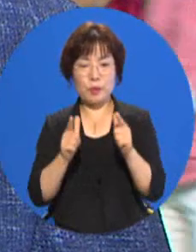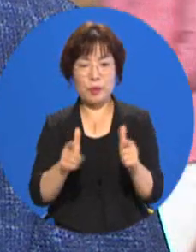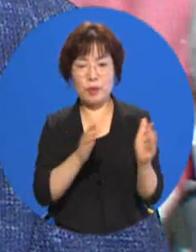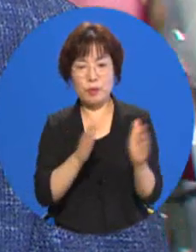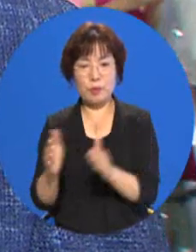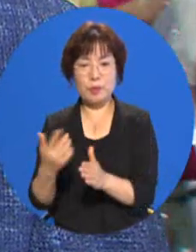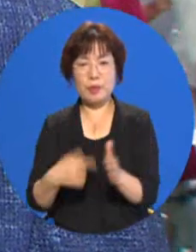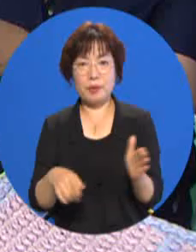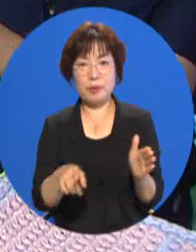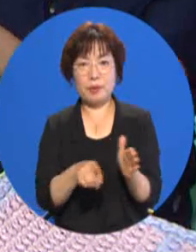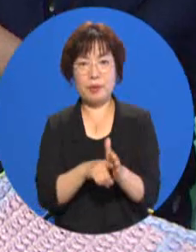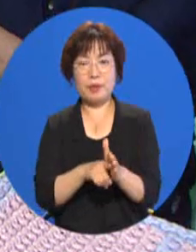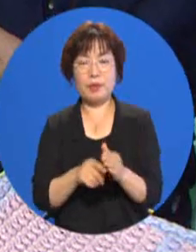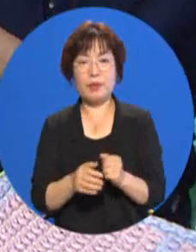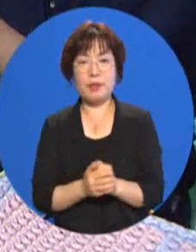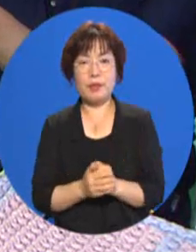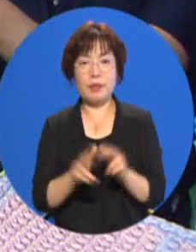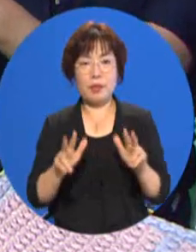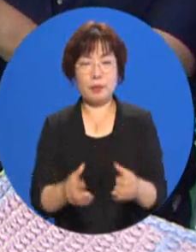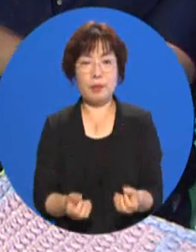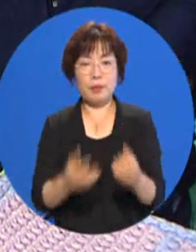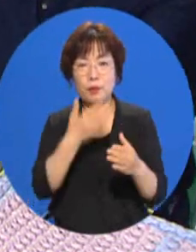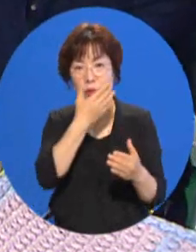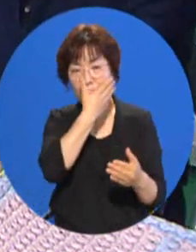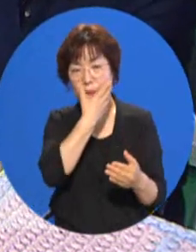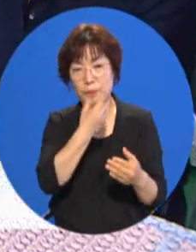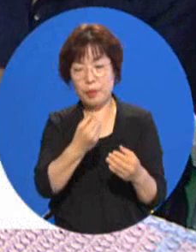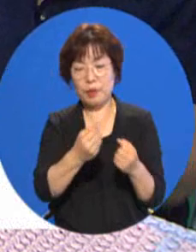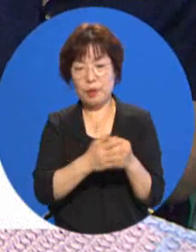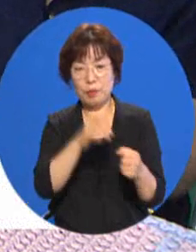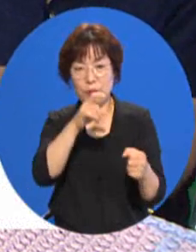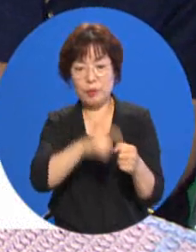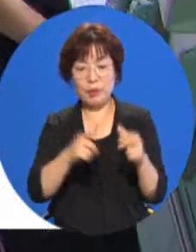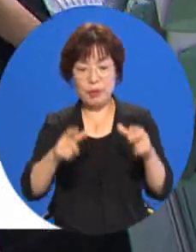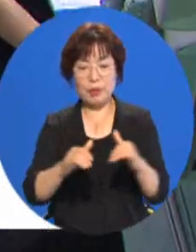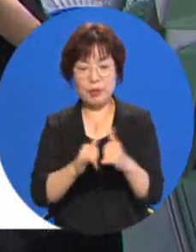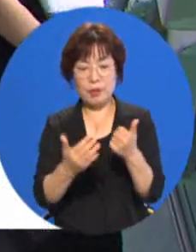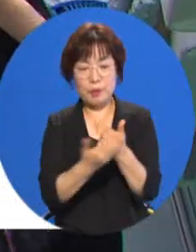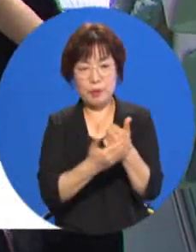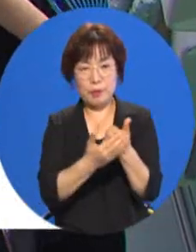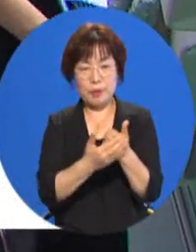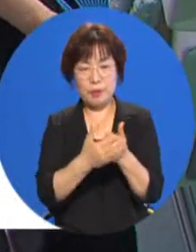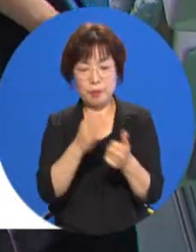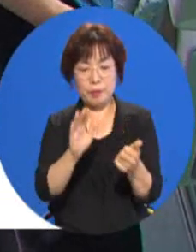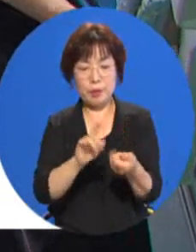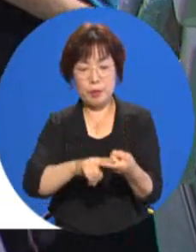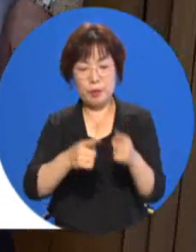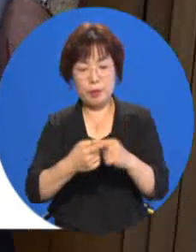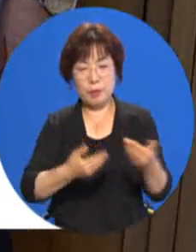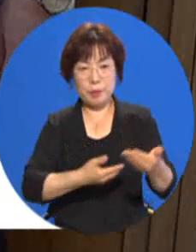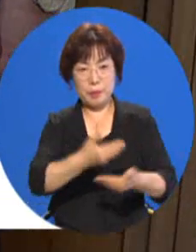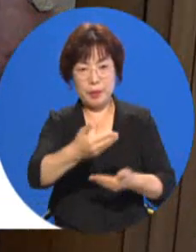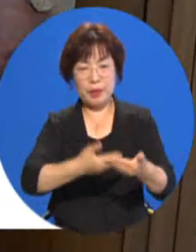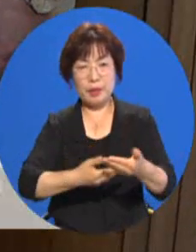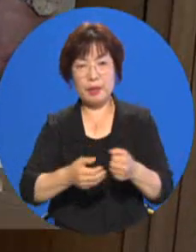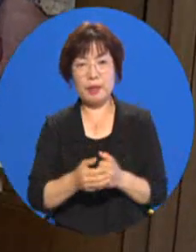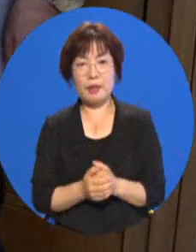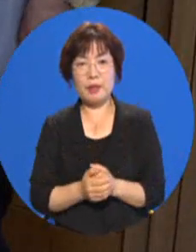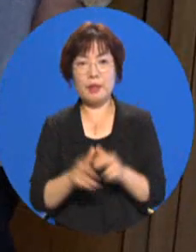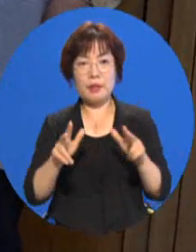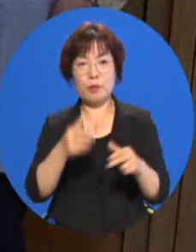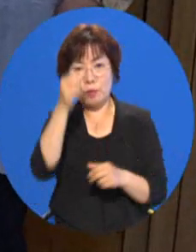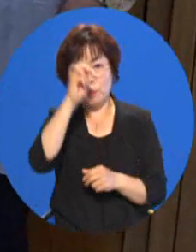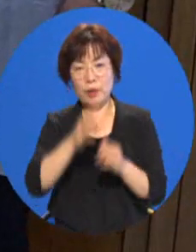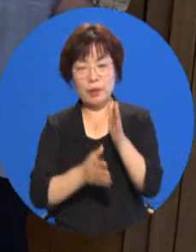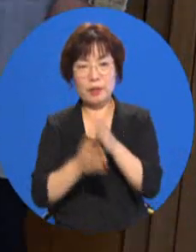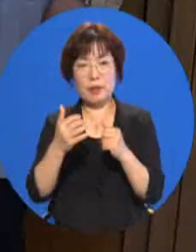장을 마련하고자. 이번 행사에서 주목할 점은 지역민들이 누릴 수 있는 복지 혜택을 공유하는 것. 현재